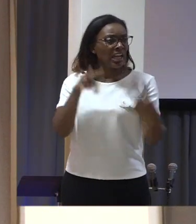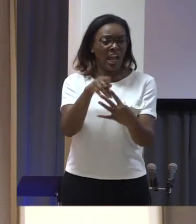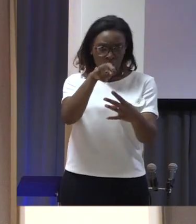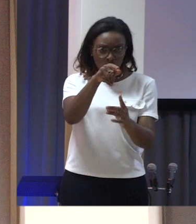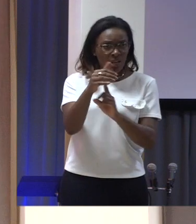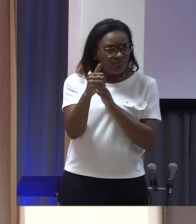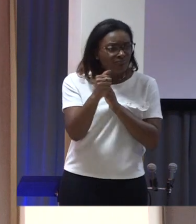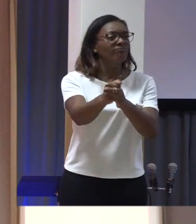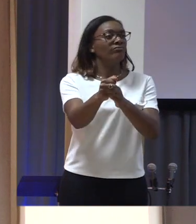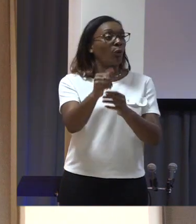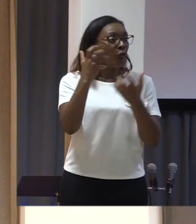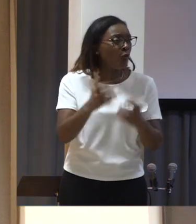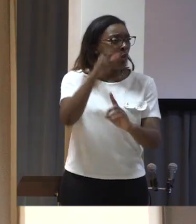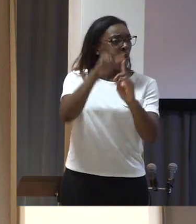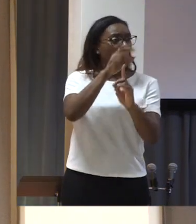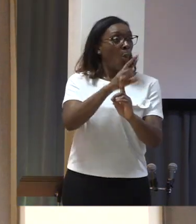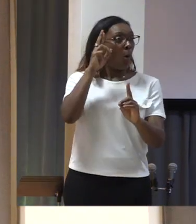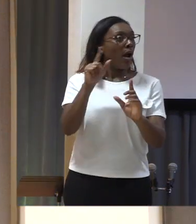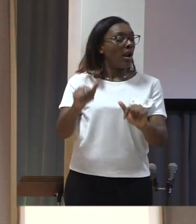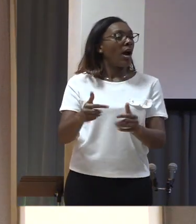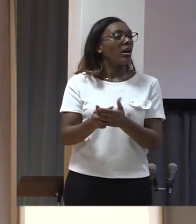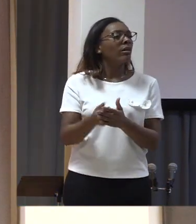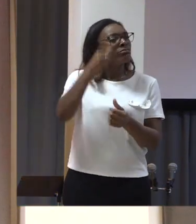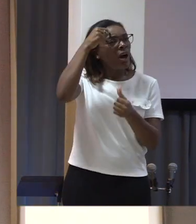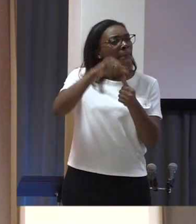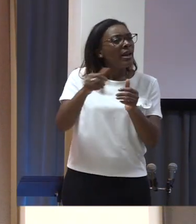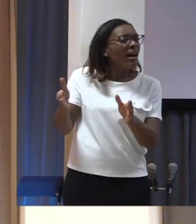Vous vous rappelez que toutes les batailles remportées